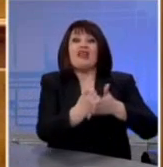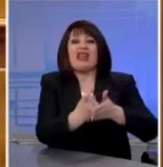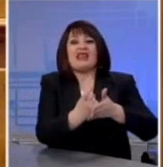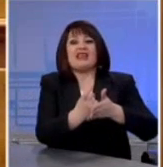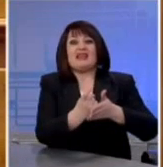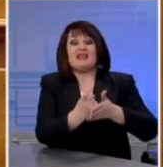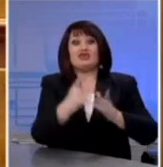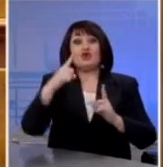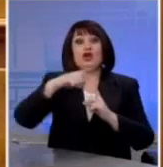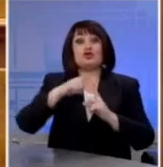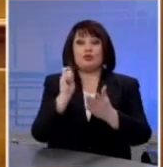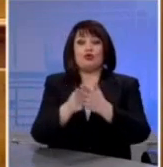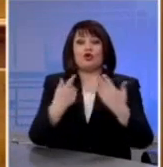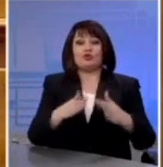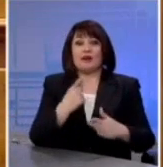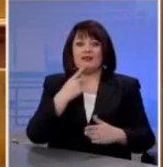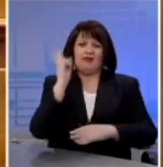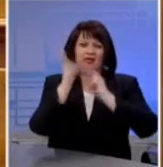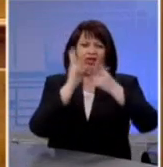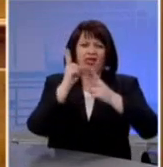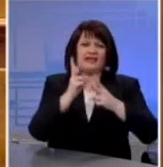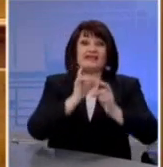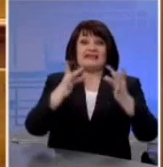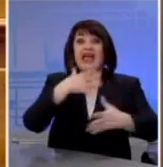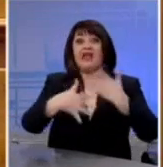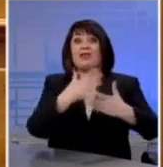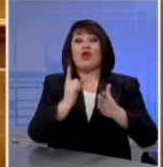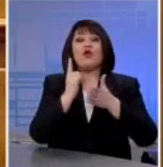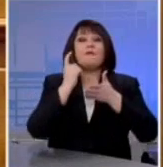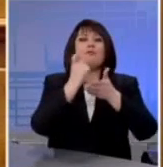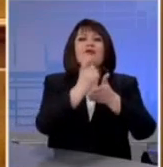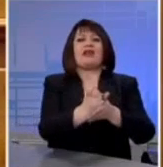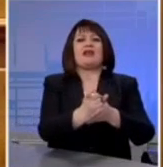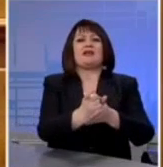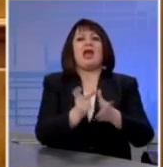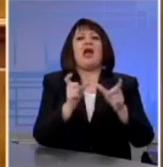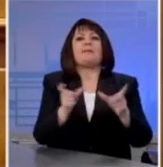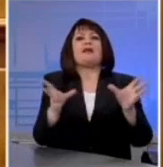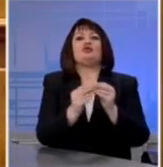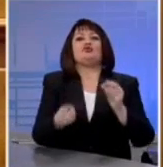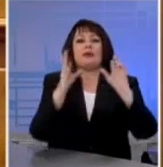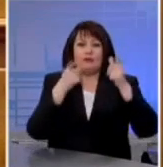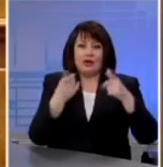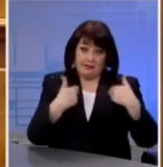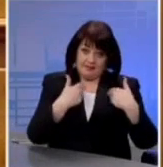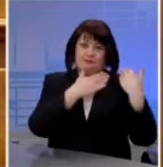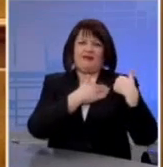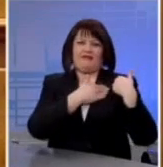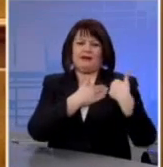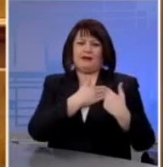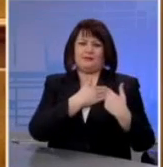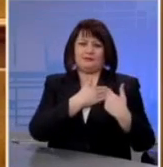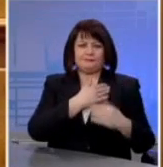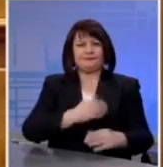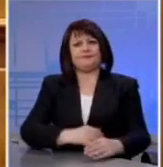Χατζόπουλος. Καταγγέλουμε το σκάνδαλο τότε των υποβρυχίων τομέας άμυνας της Νέας Δημοκρατίας. Ήταν ξεκίνησης